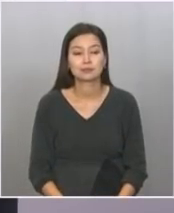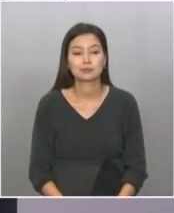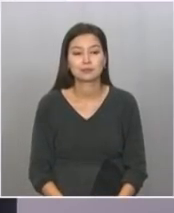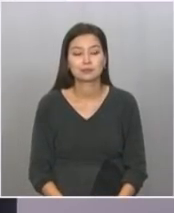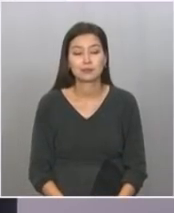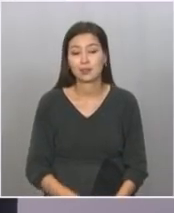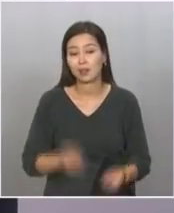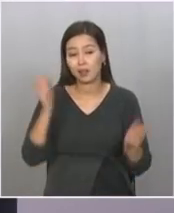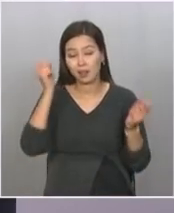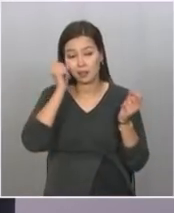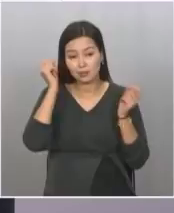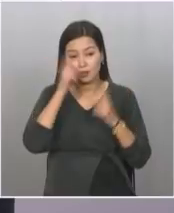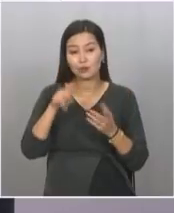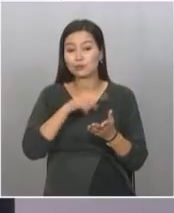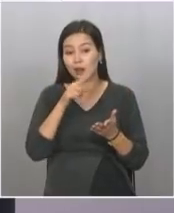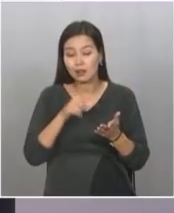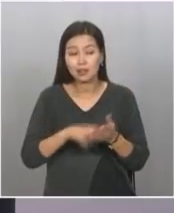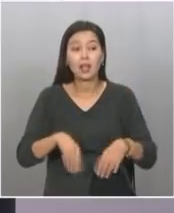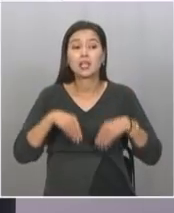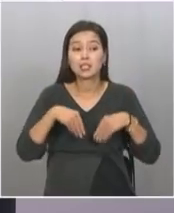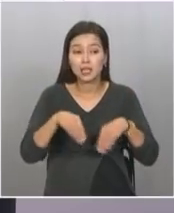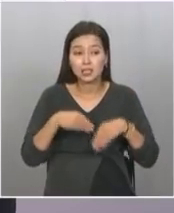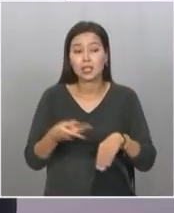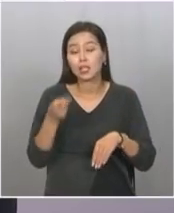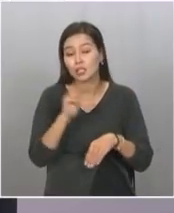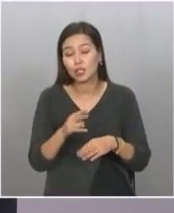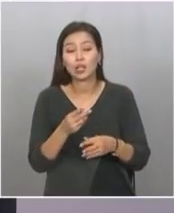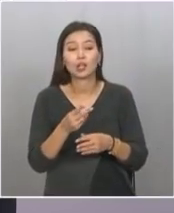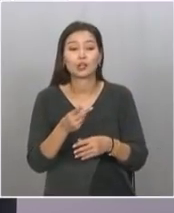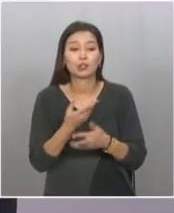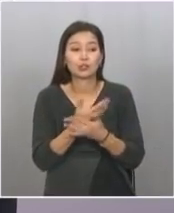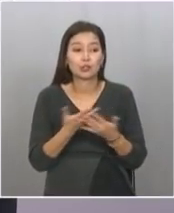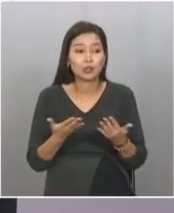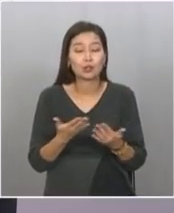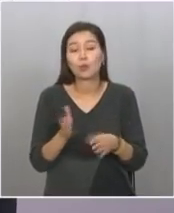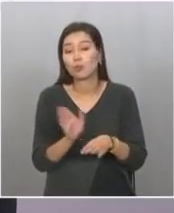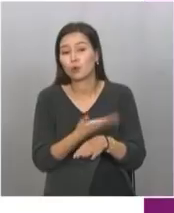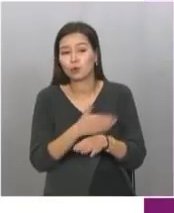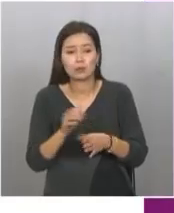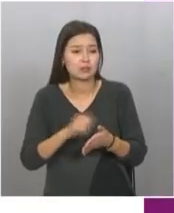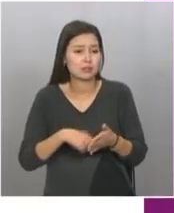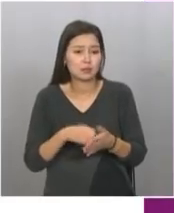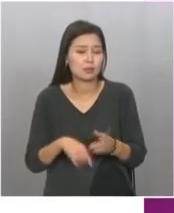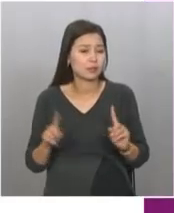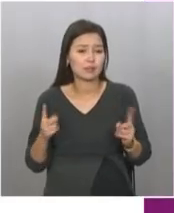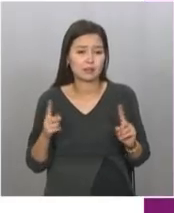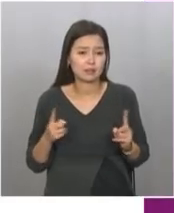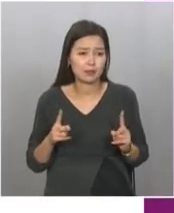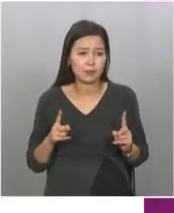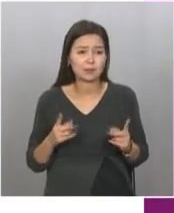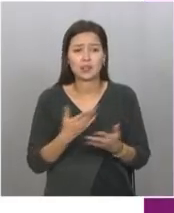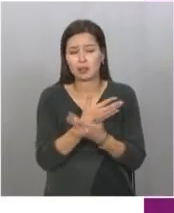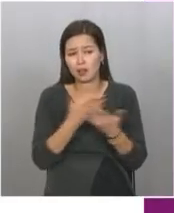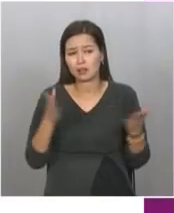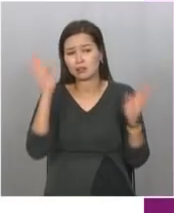Анықтауыш сұрақтар. Егістікті екі түрге бөлудің себебі неде? Әр түрлі